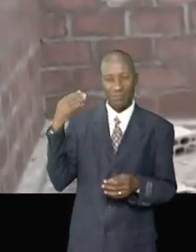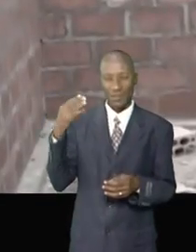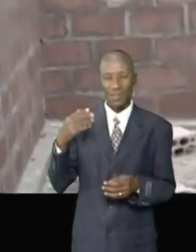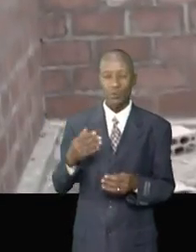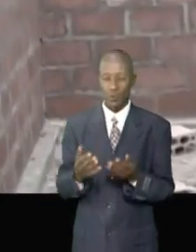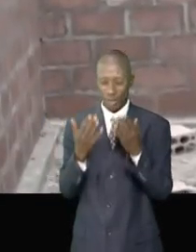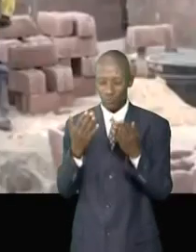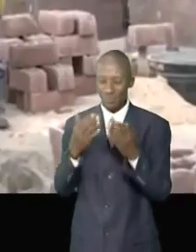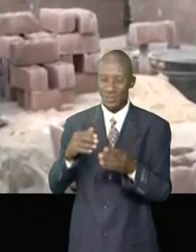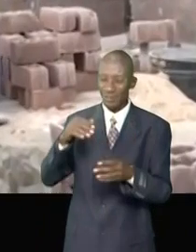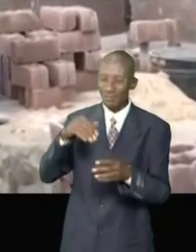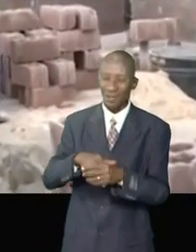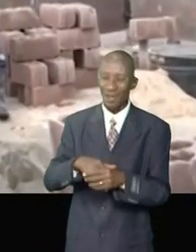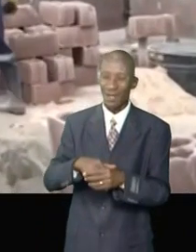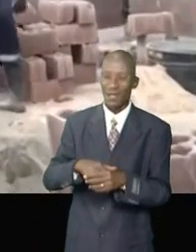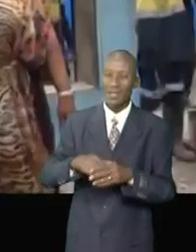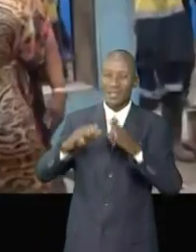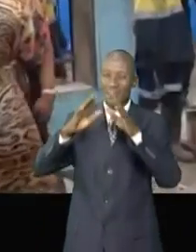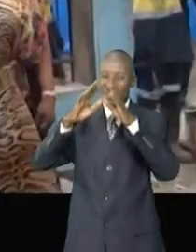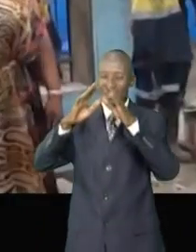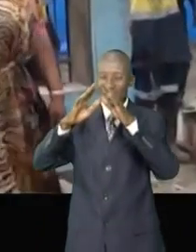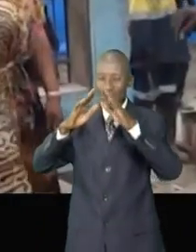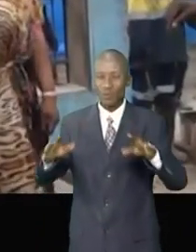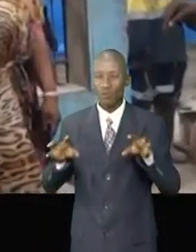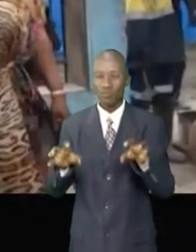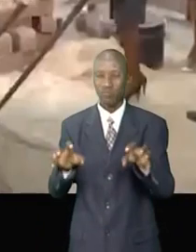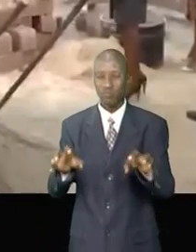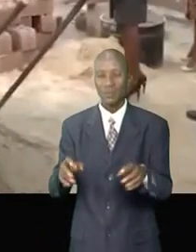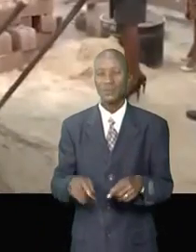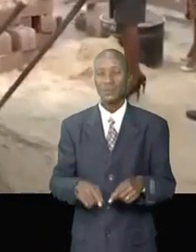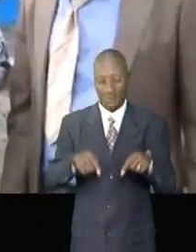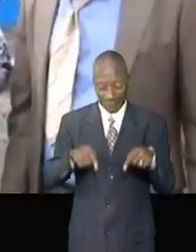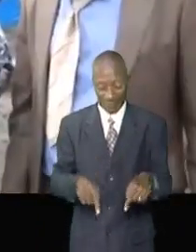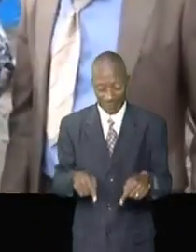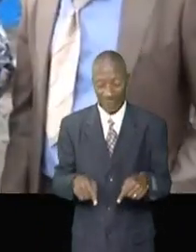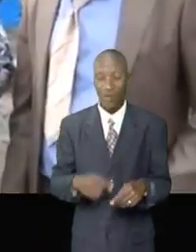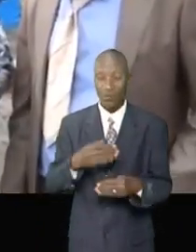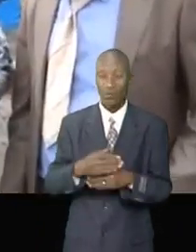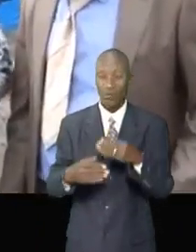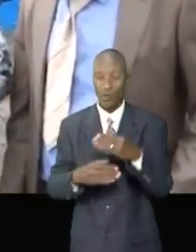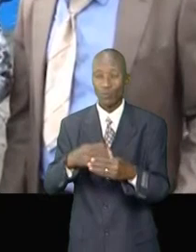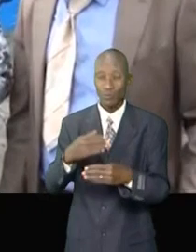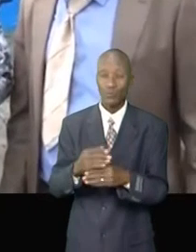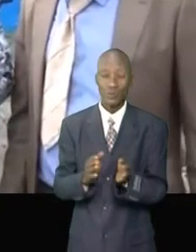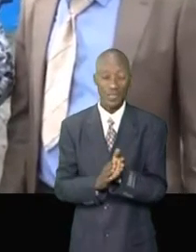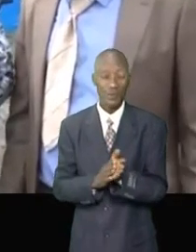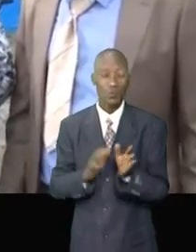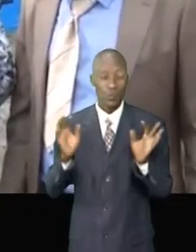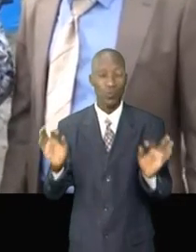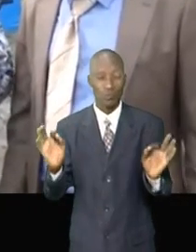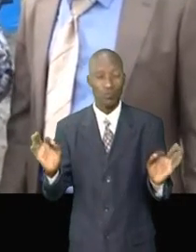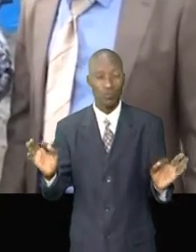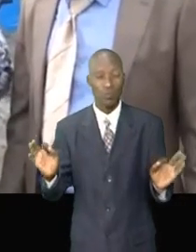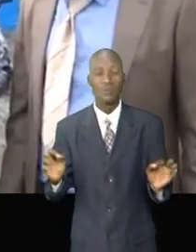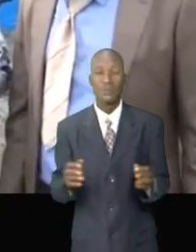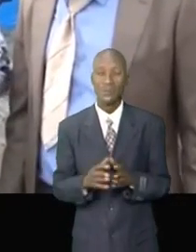la Fondation Henriette Ouamou est un grand soulagement. Ce que nous voyons aujourd'hui, nous sommes encore à mi-chemin et nous croyons